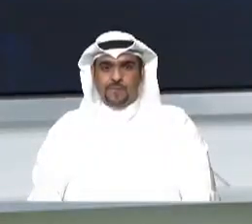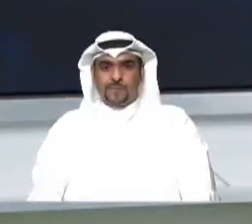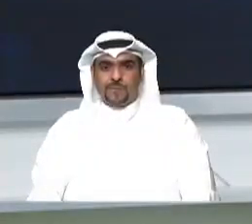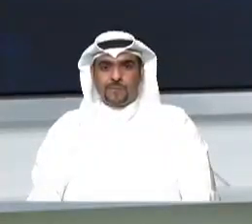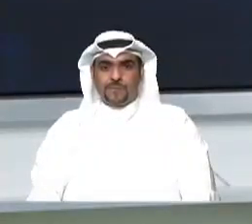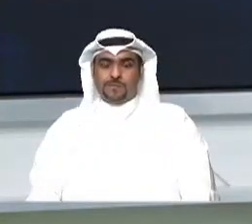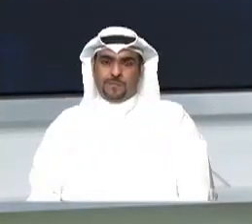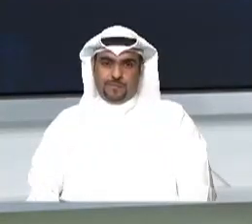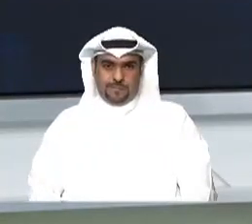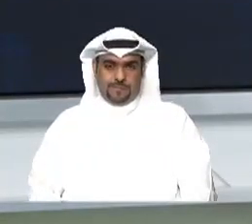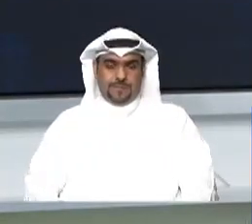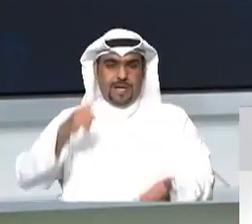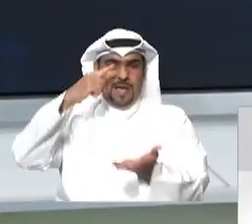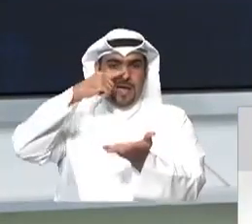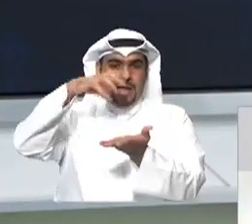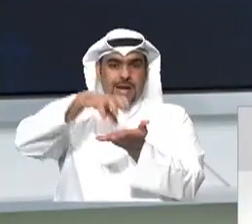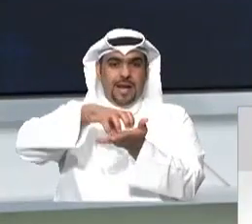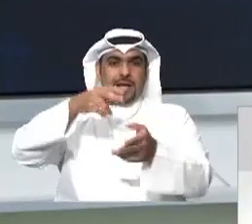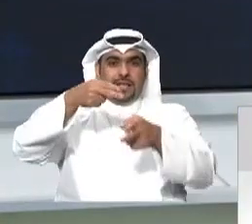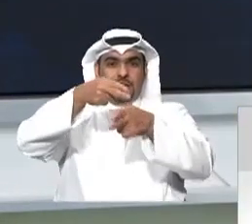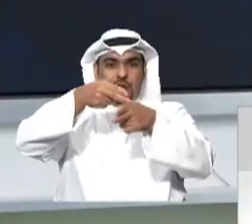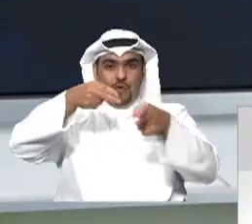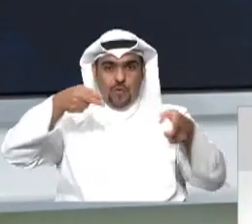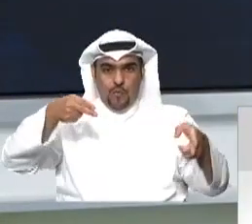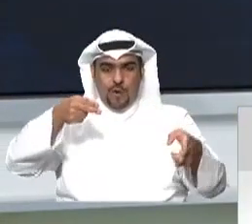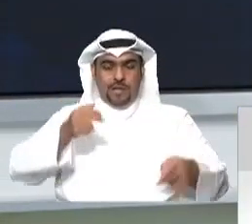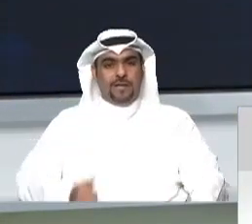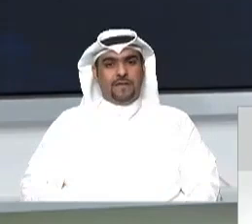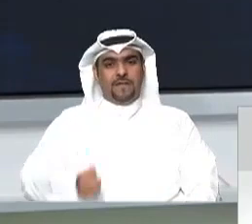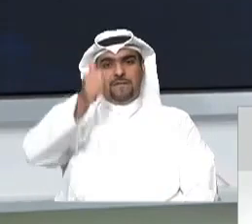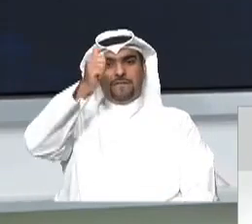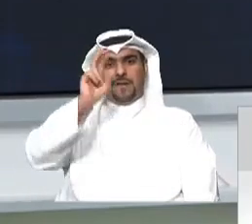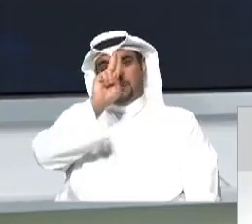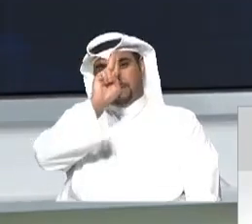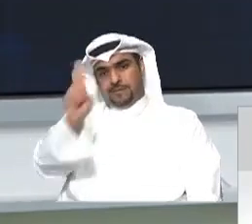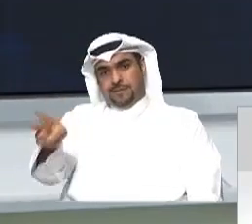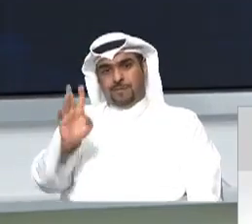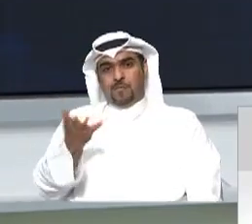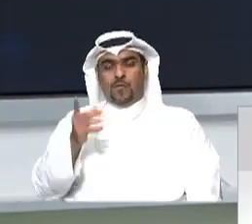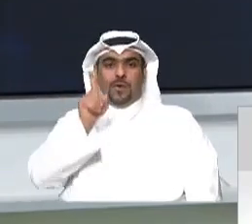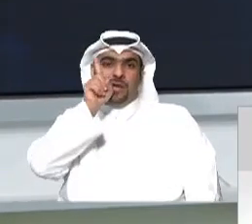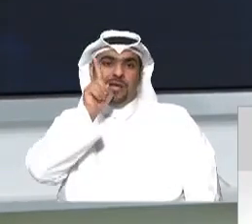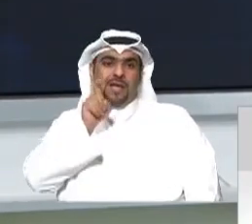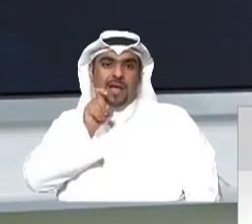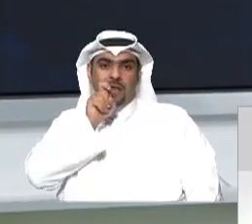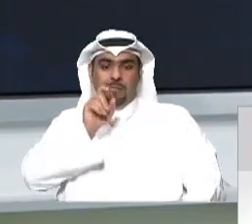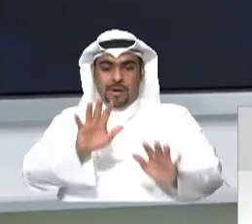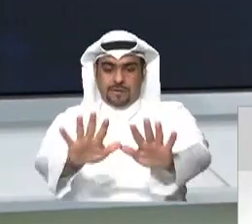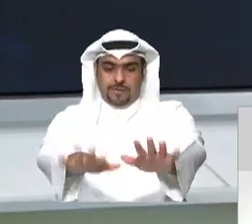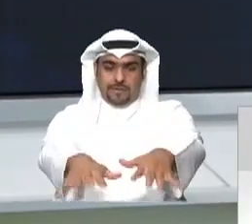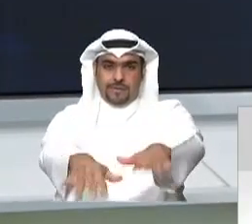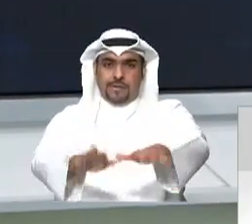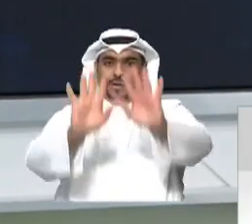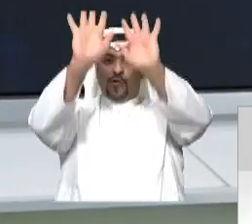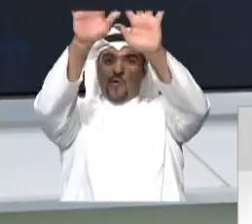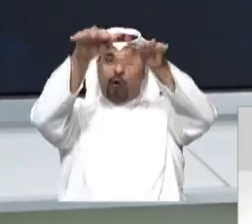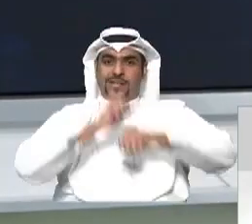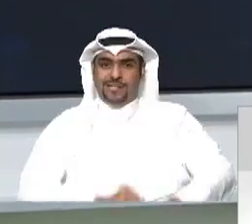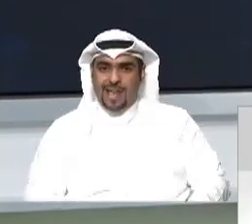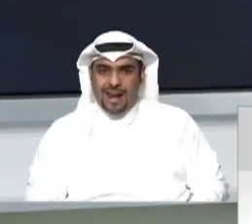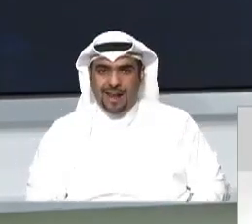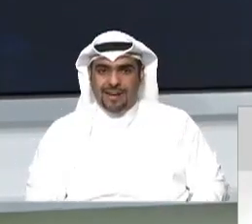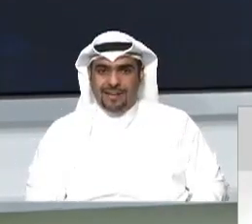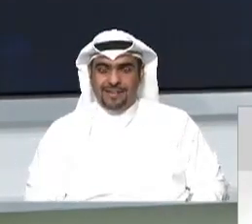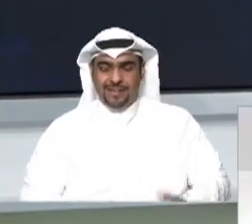تغلب الكويت على ب10 نقاط مقابل 95 ضمن مباريات مؤجله من القسم الثاني للدور